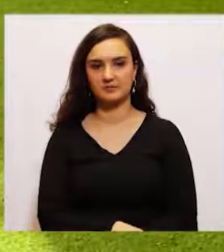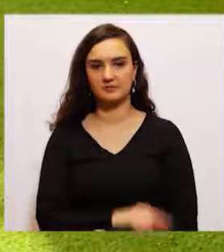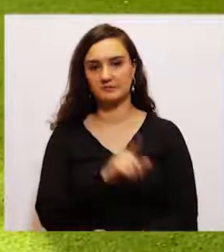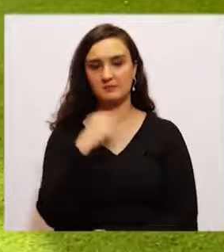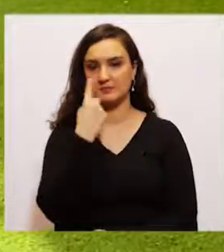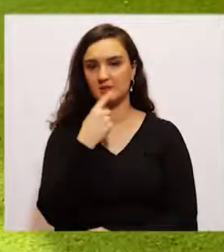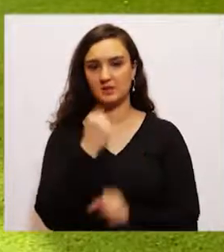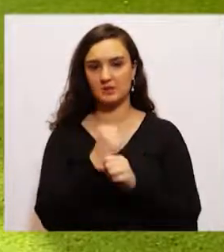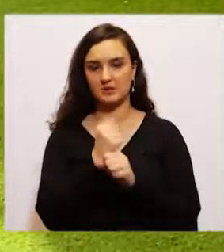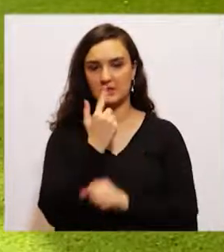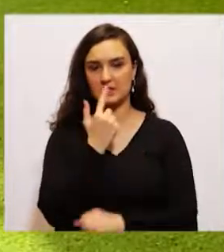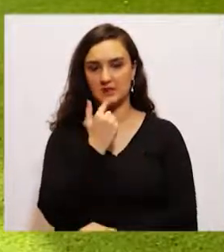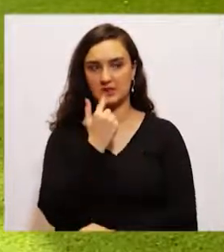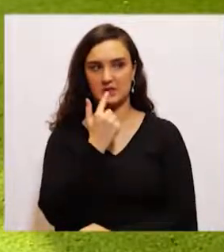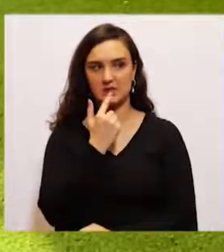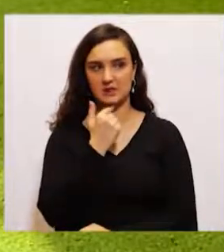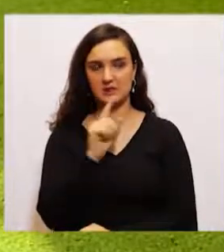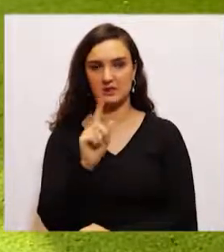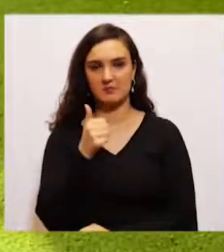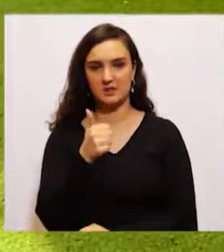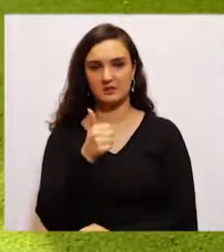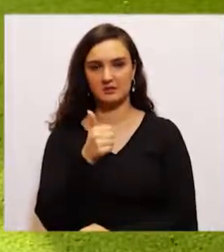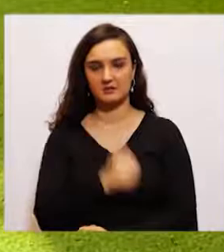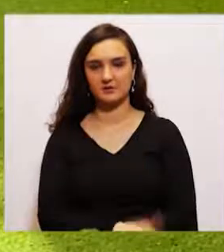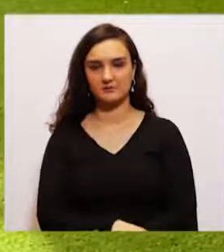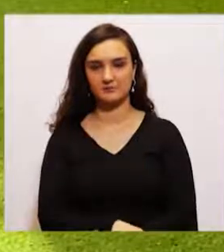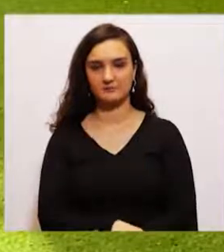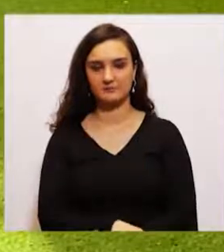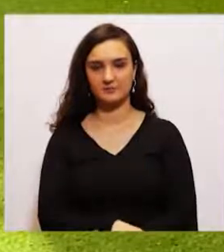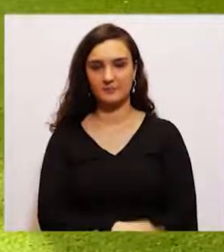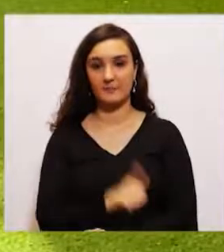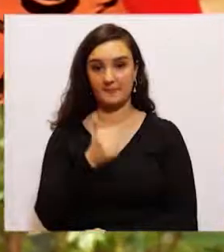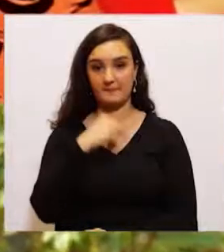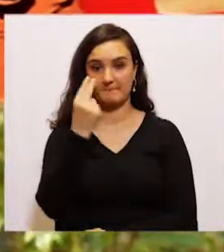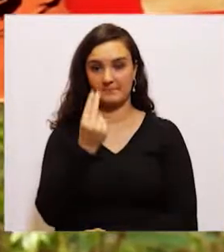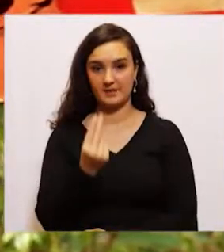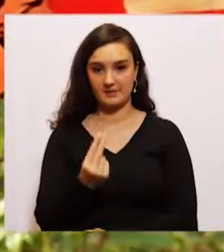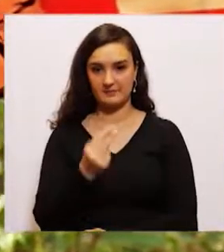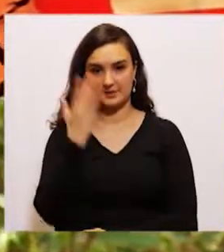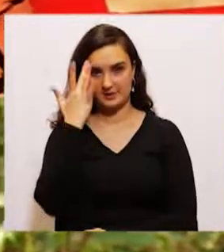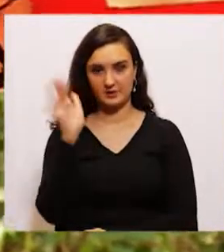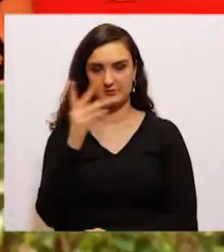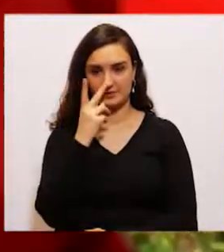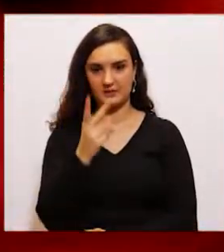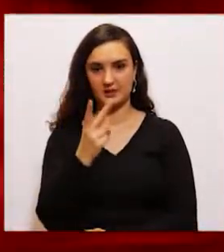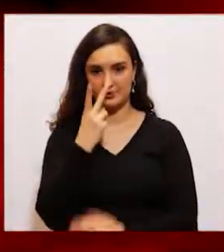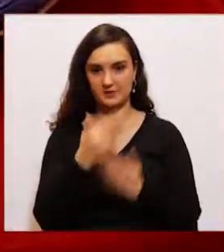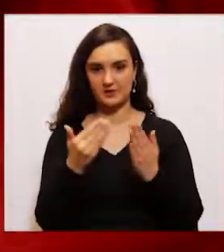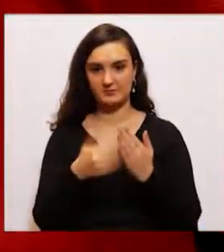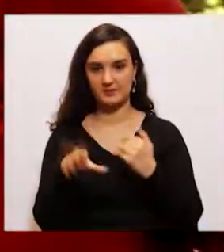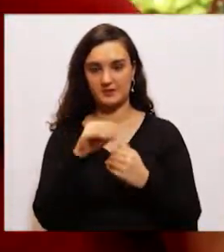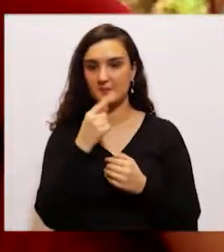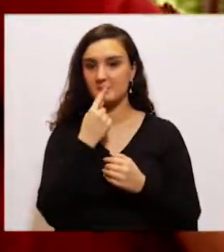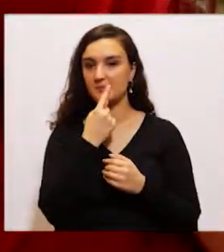პირი გაუკეთე წითელი პასტელი დრამაგარია. იცი დრამაგარი დახატები დახატე ეს. გაგიჟდებით ახლა გაჩვენებთ. მე